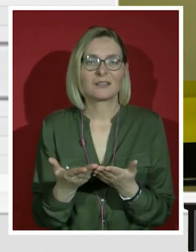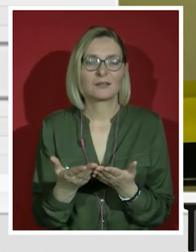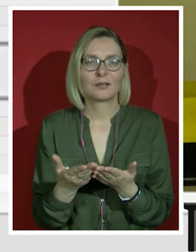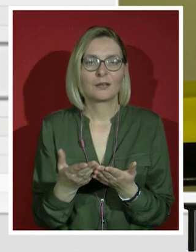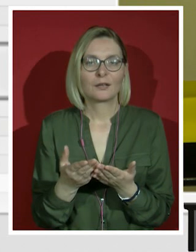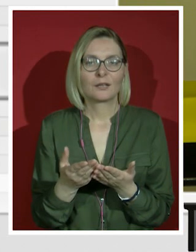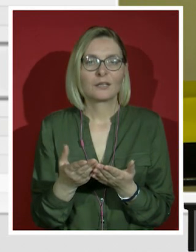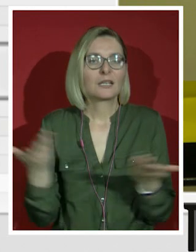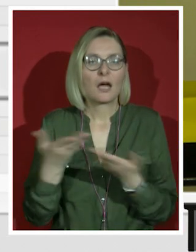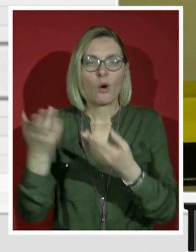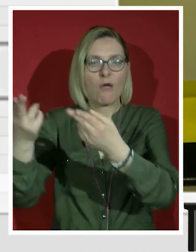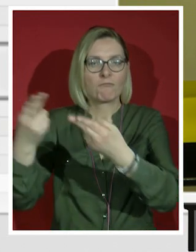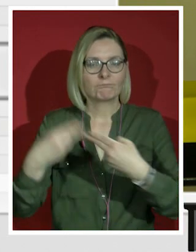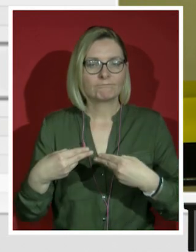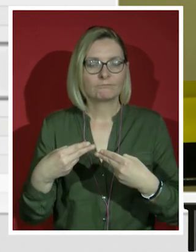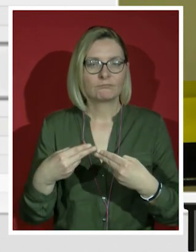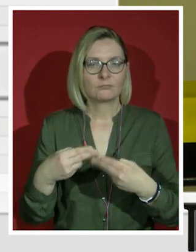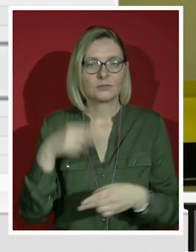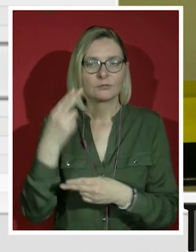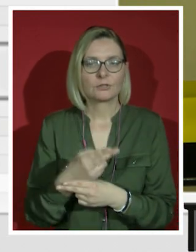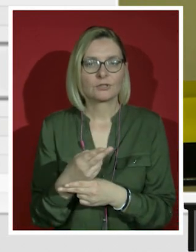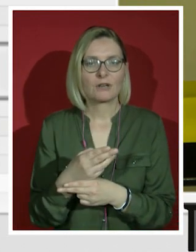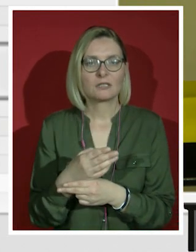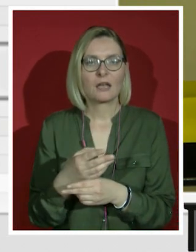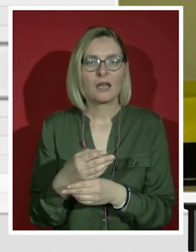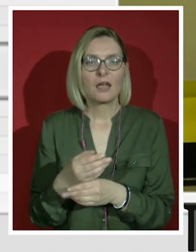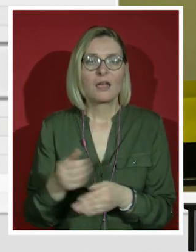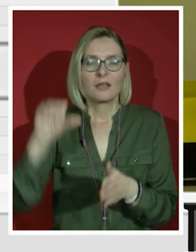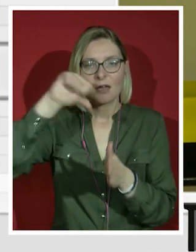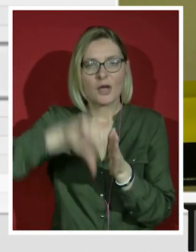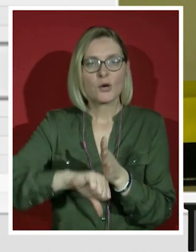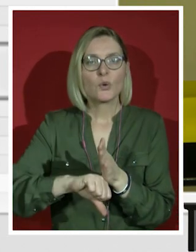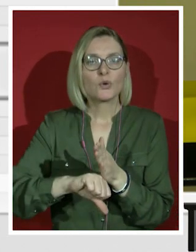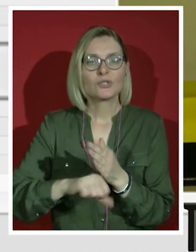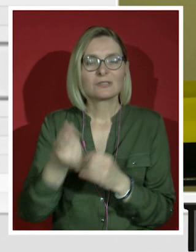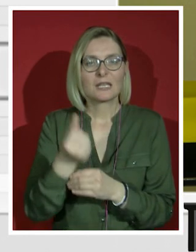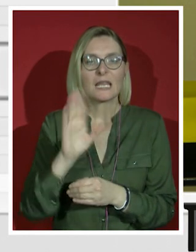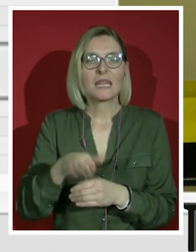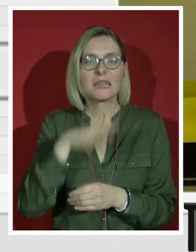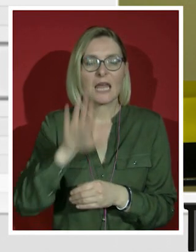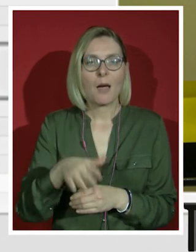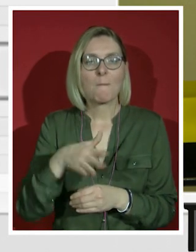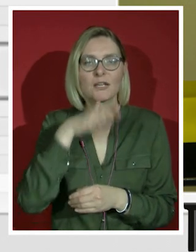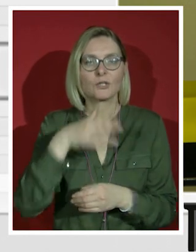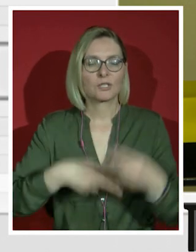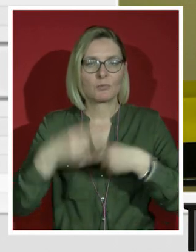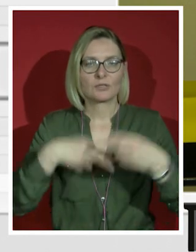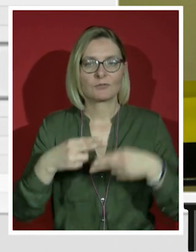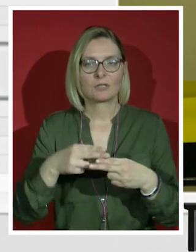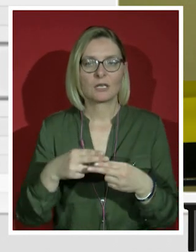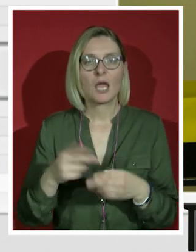начин е влезен и фактички ја руши цената на македонските производители. Продажбата на пчелните производи оди